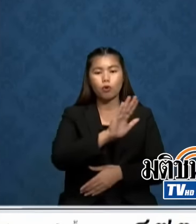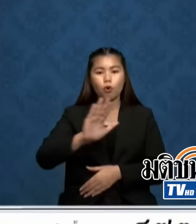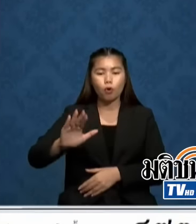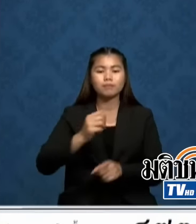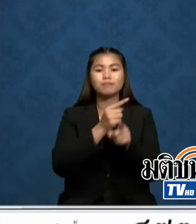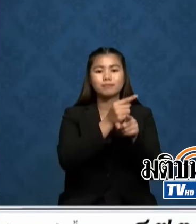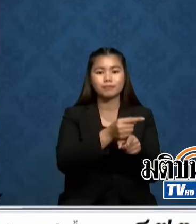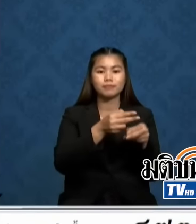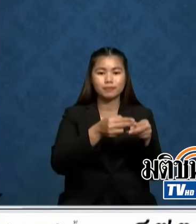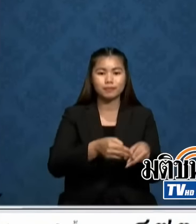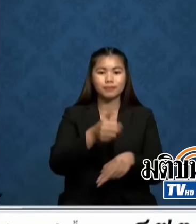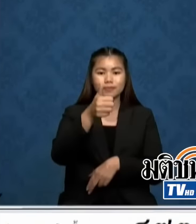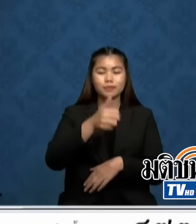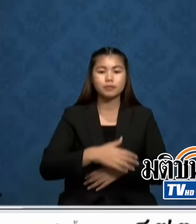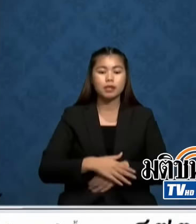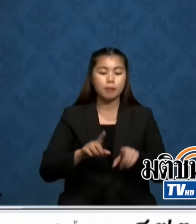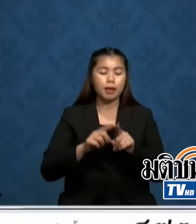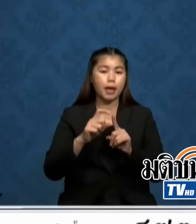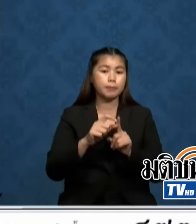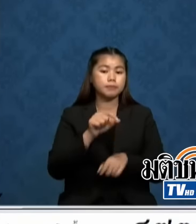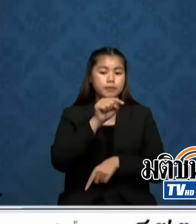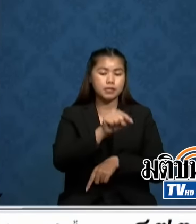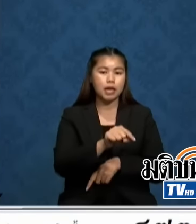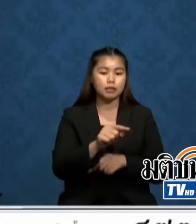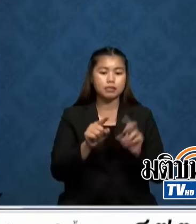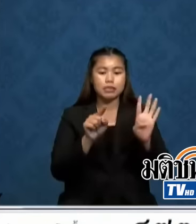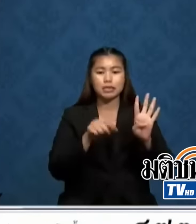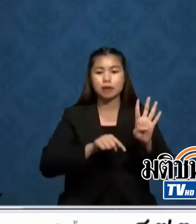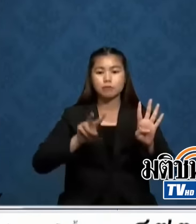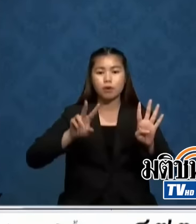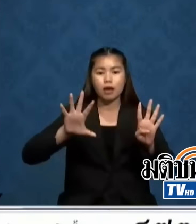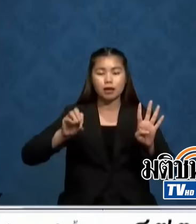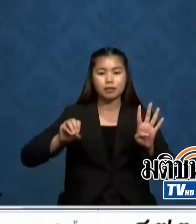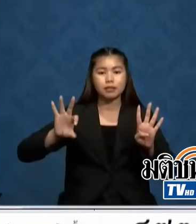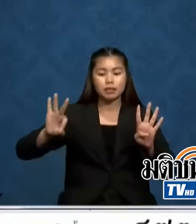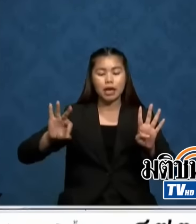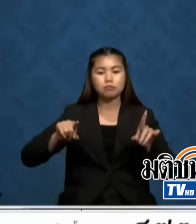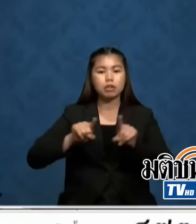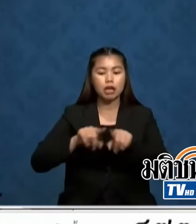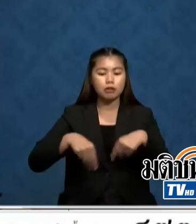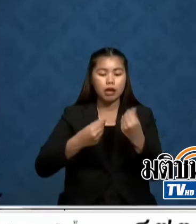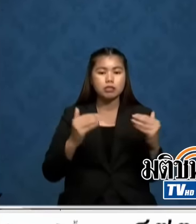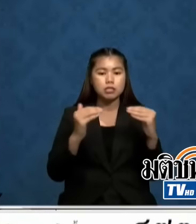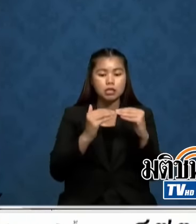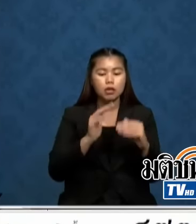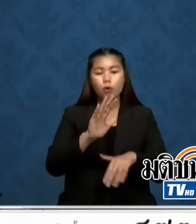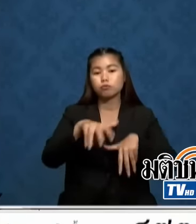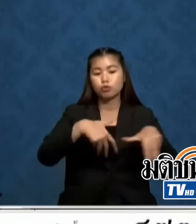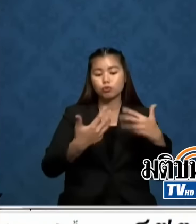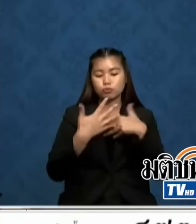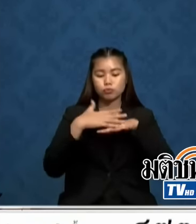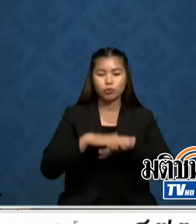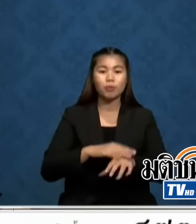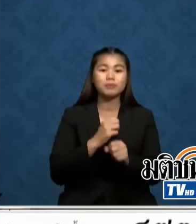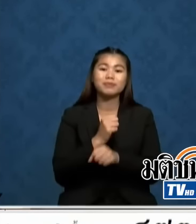ถัดมาครับท่านประธานการยกเลิกคำสั่งคสชที่4/2559จะเป็นการคืนสิทธิการมีส่วนร่วมของประชาชน